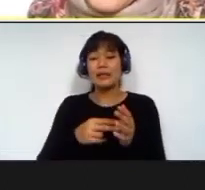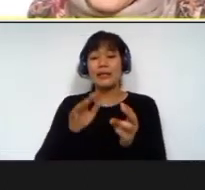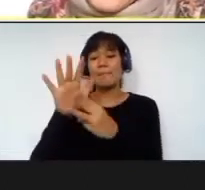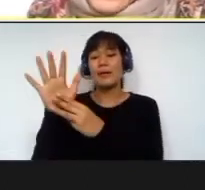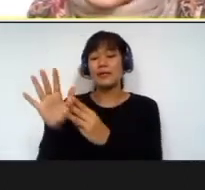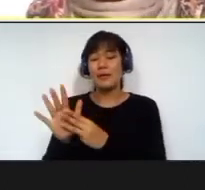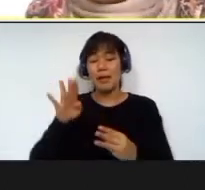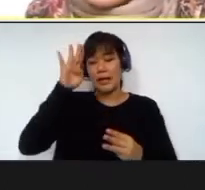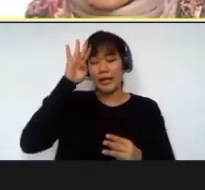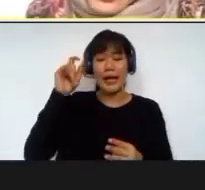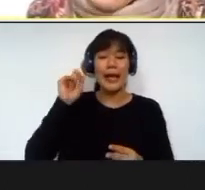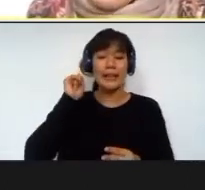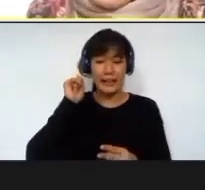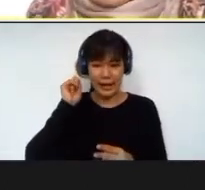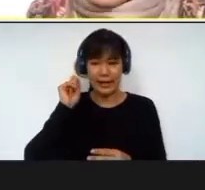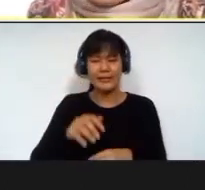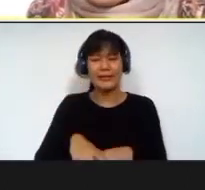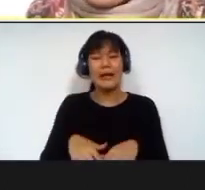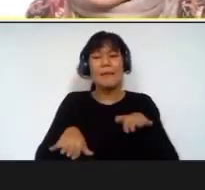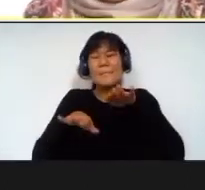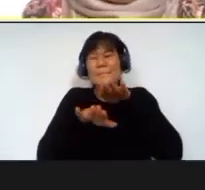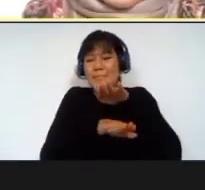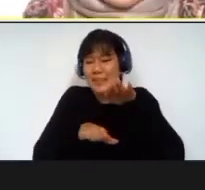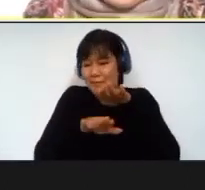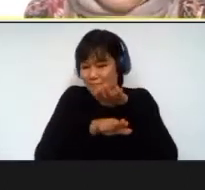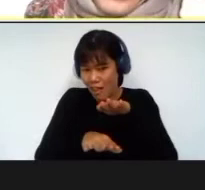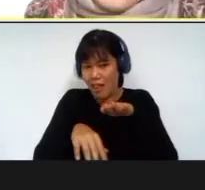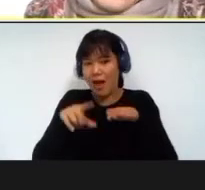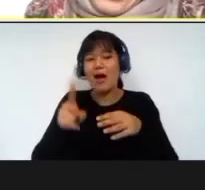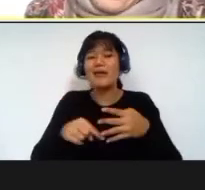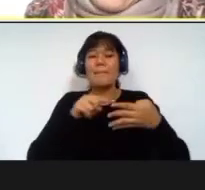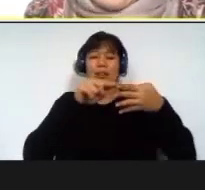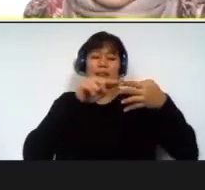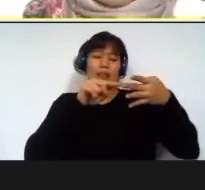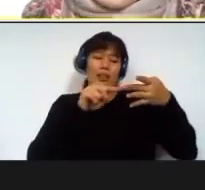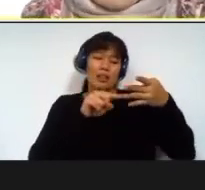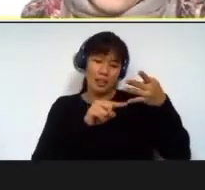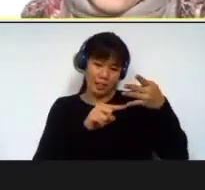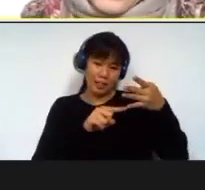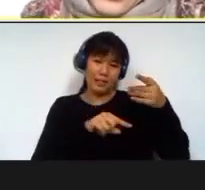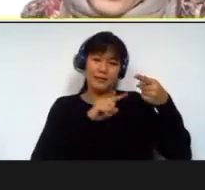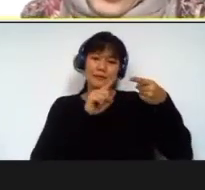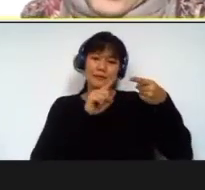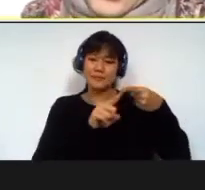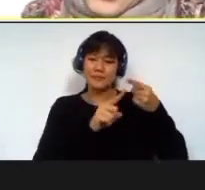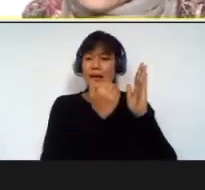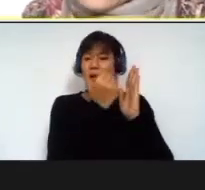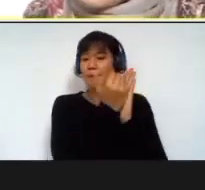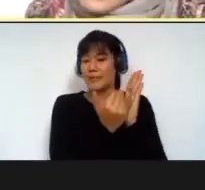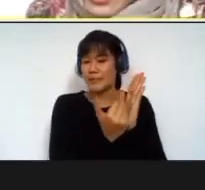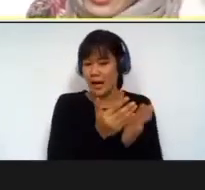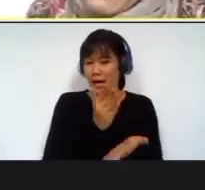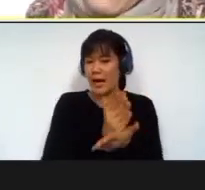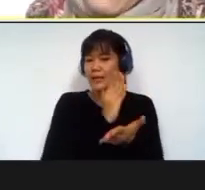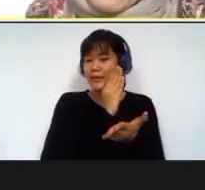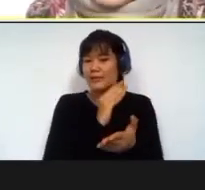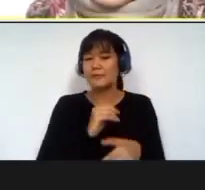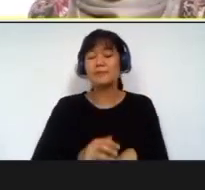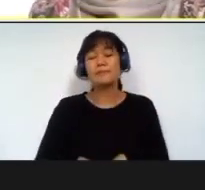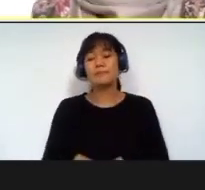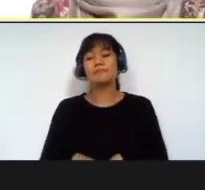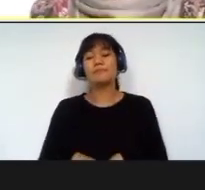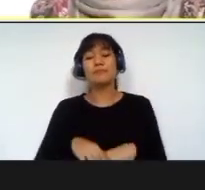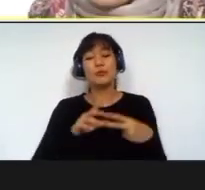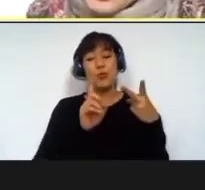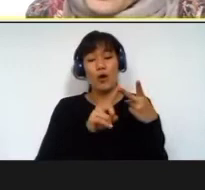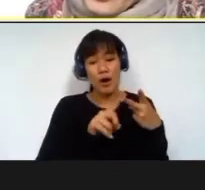bidang pendidikan itu minimal memuat 4 aspek ini. Yang pertama adalah regulasi dan kebijakan, gitu ya.